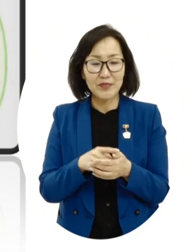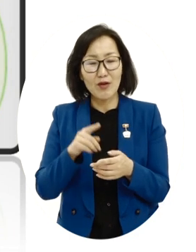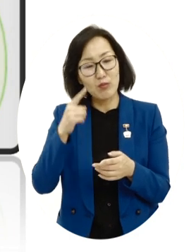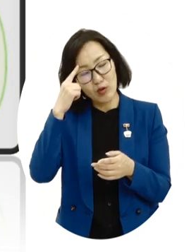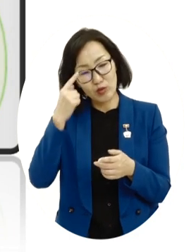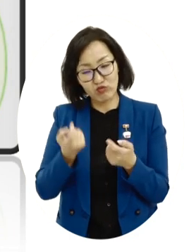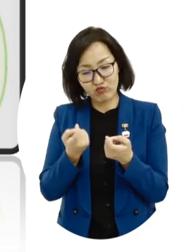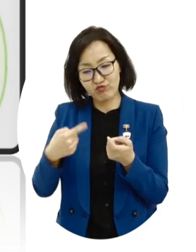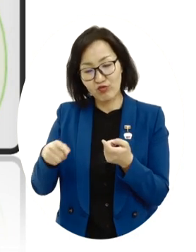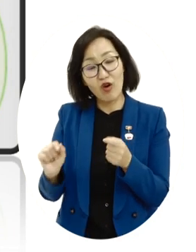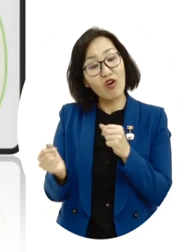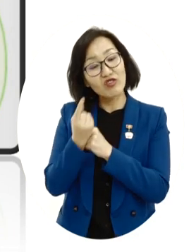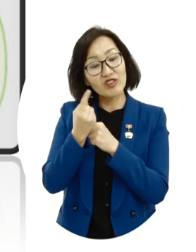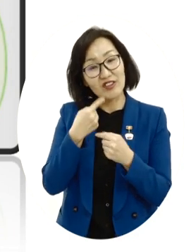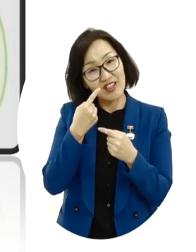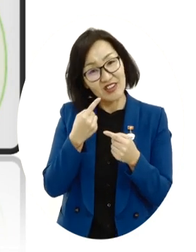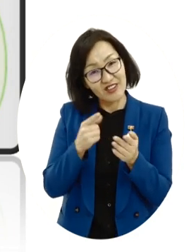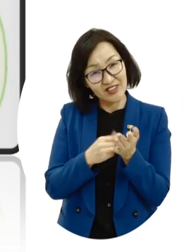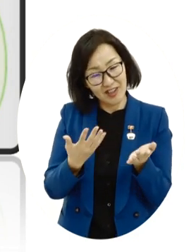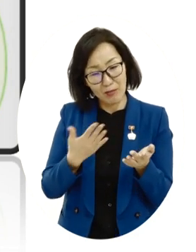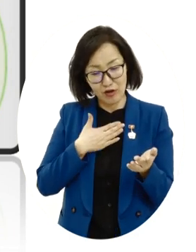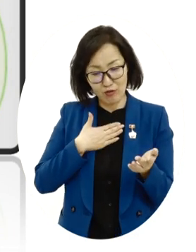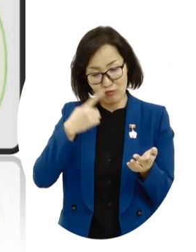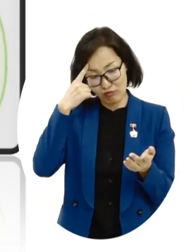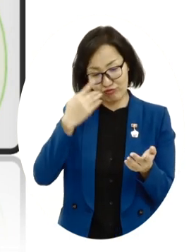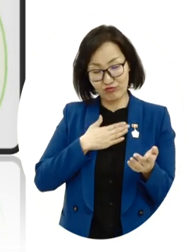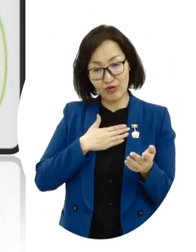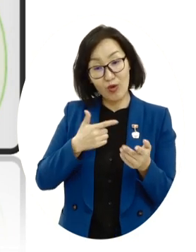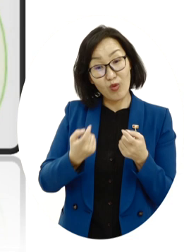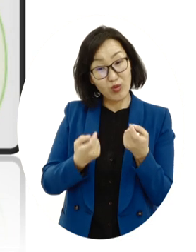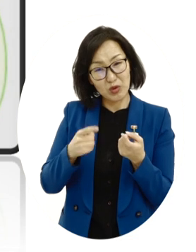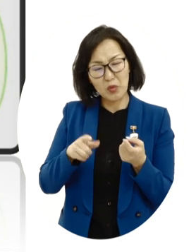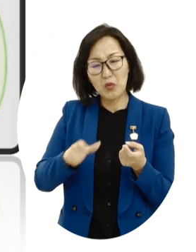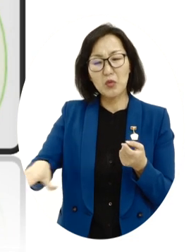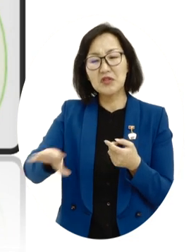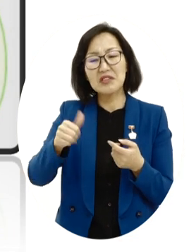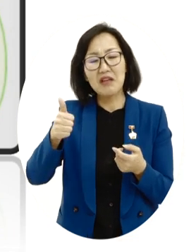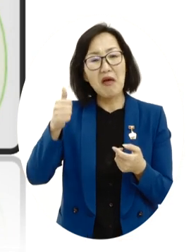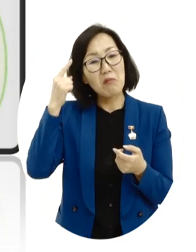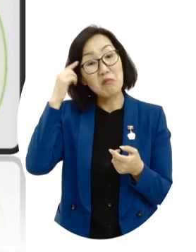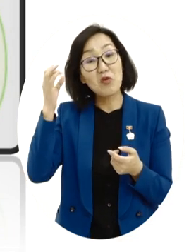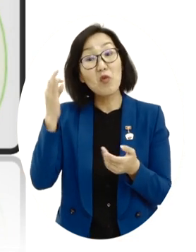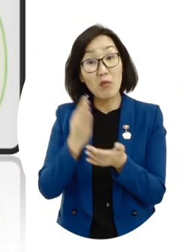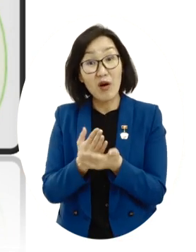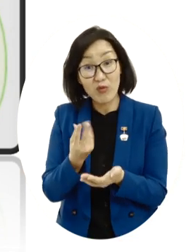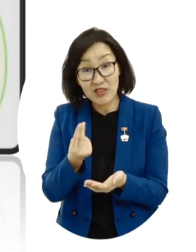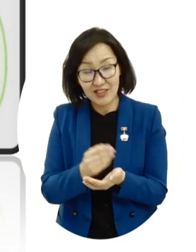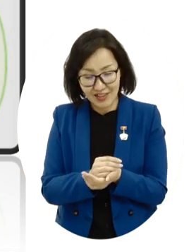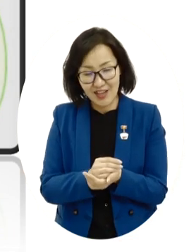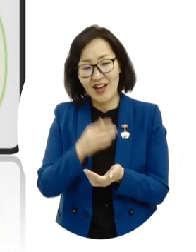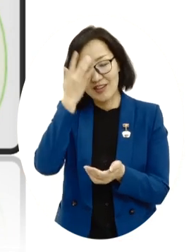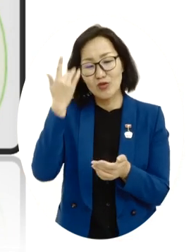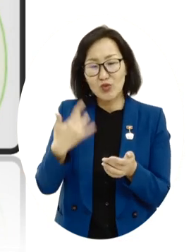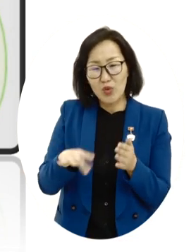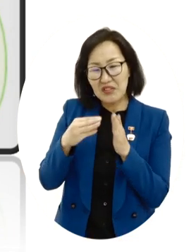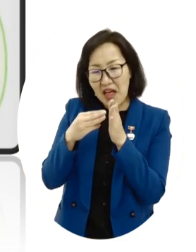хотлын онцлогийг ярил зүгээр юм шүү. Хэдийгээр манай үндэсний хувцс ч гэсэн хүмүүс сайн мэддэггүй юм гэж байна. Гэтэл